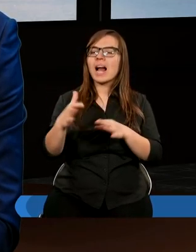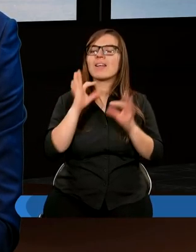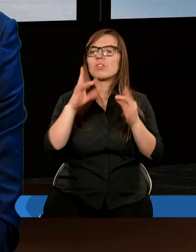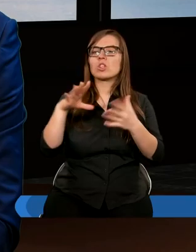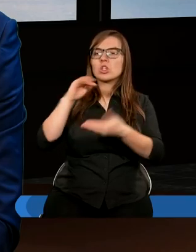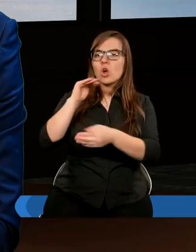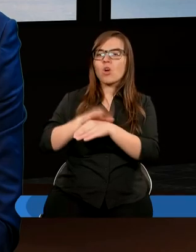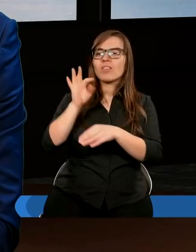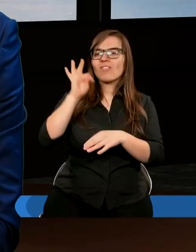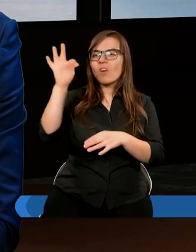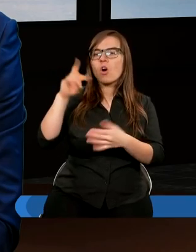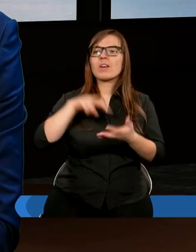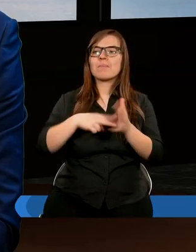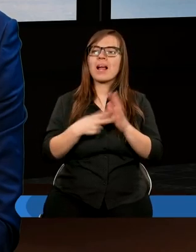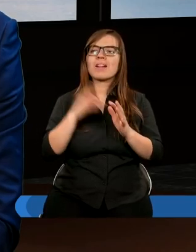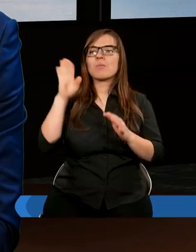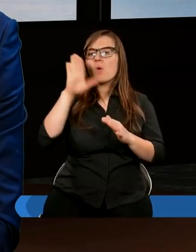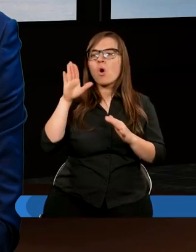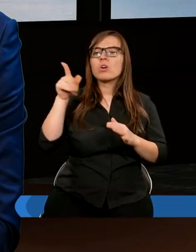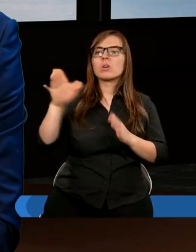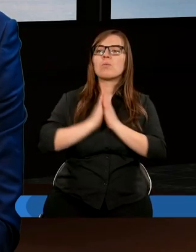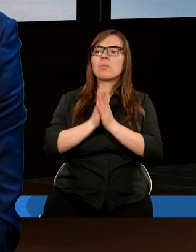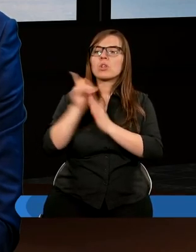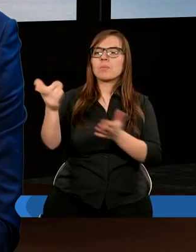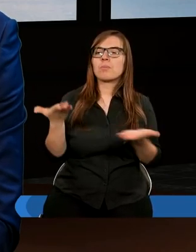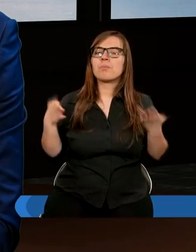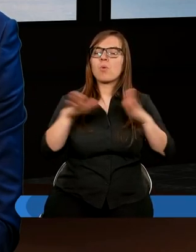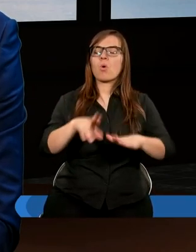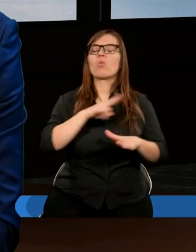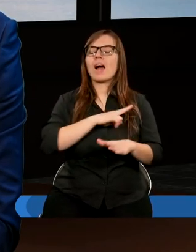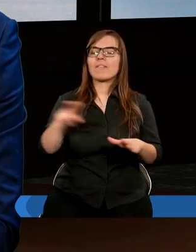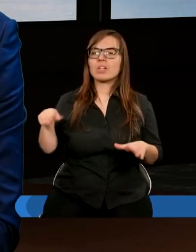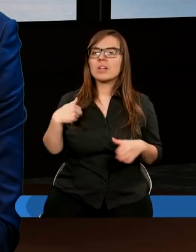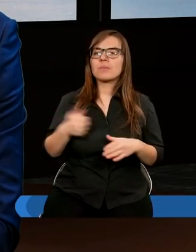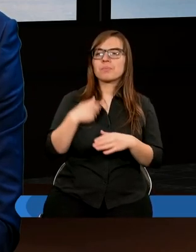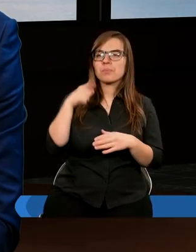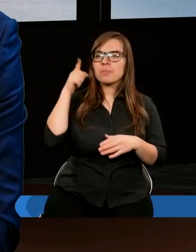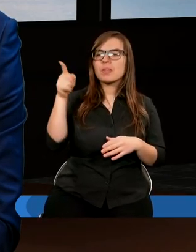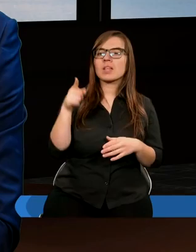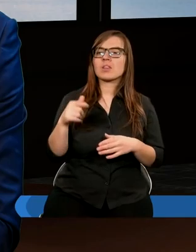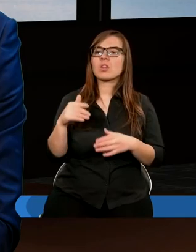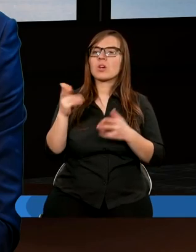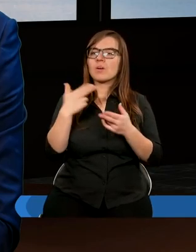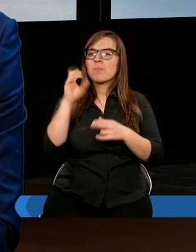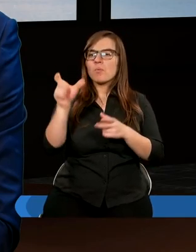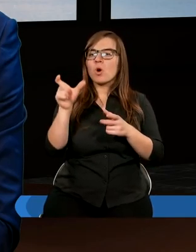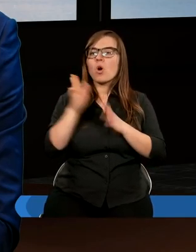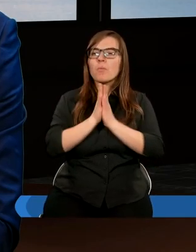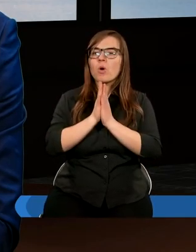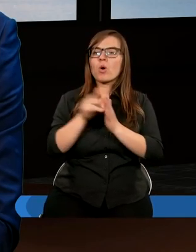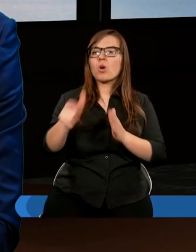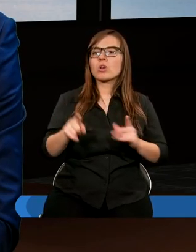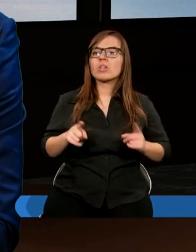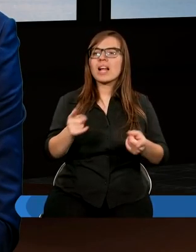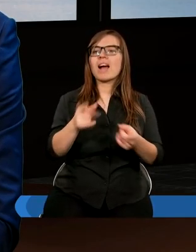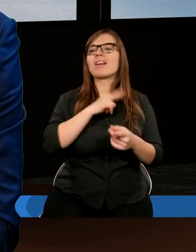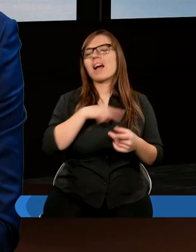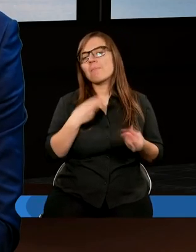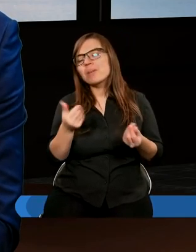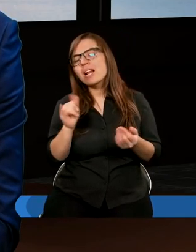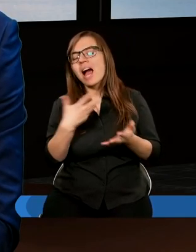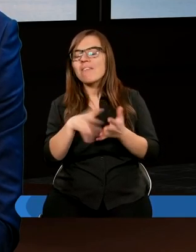Tobą. Panie Boże, proszę, abyś błogosławiał nam wtedy, kiedy myślimy o to, gdzie mamy jakieś